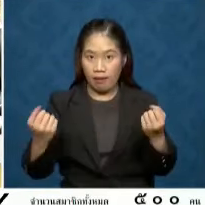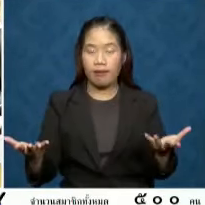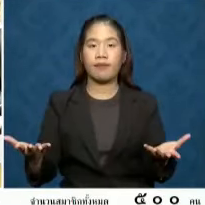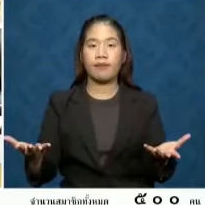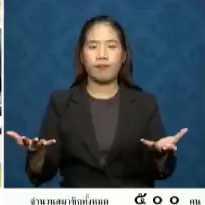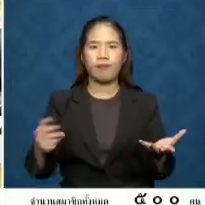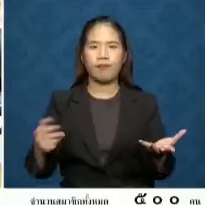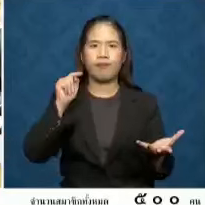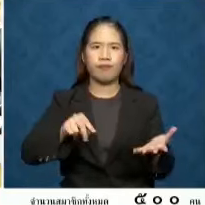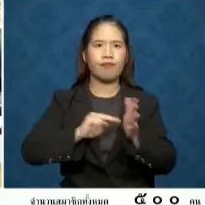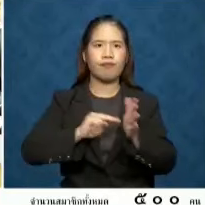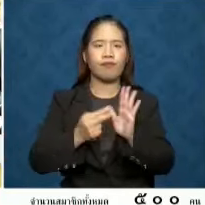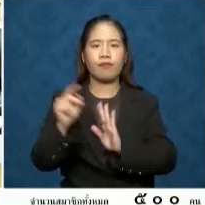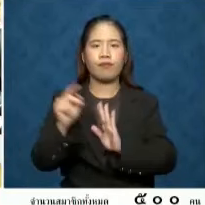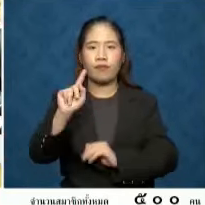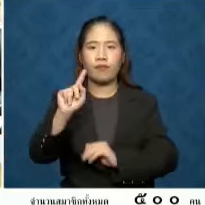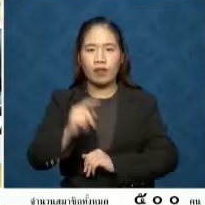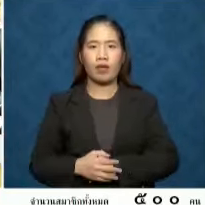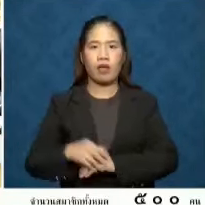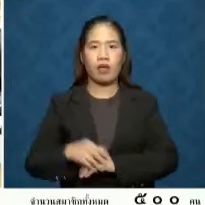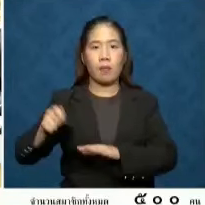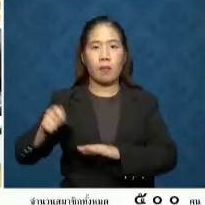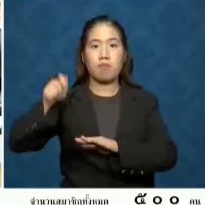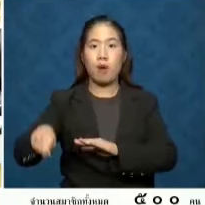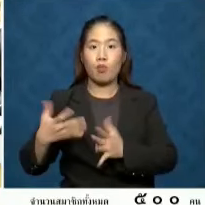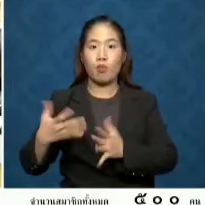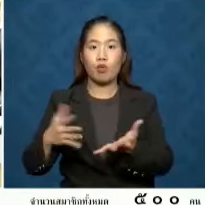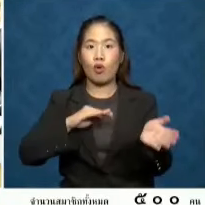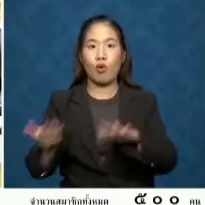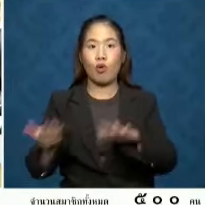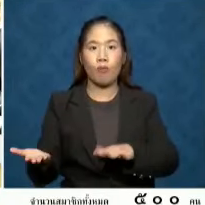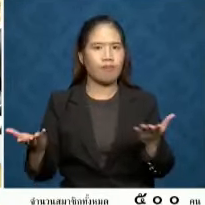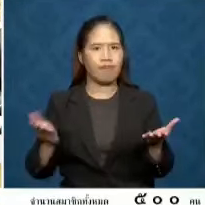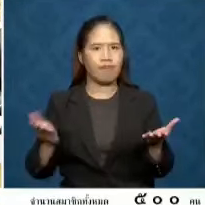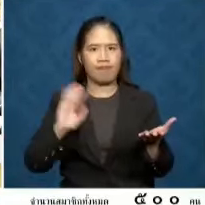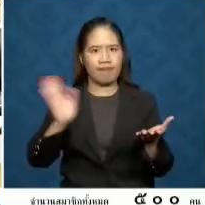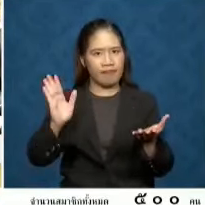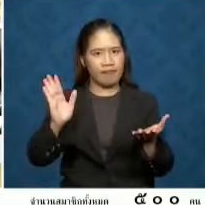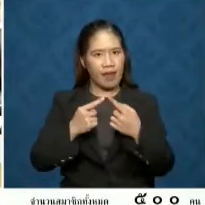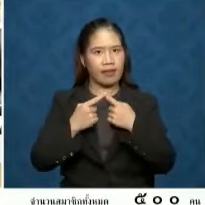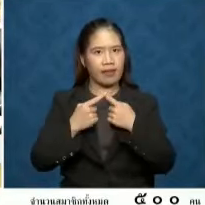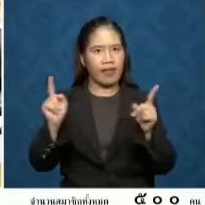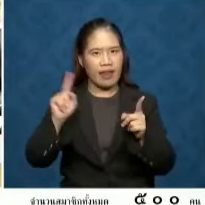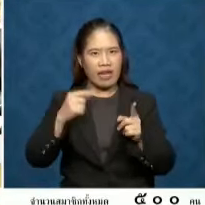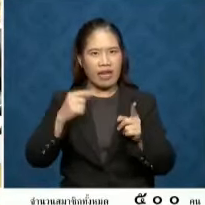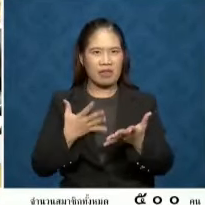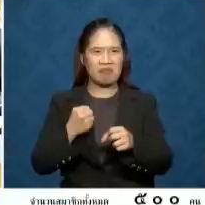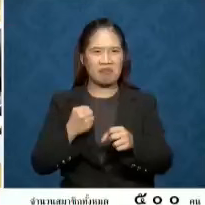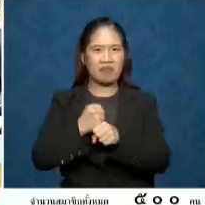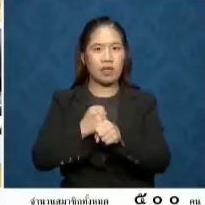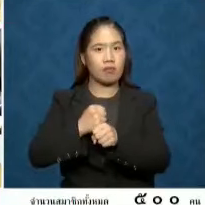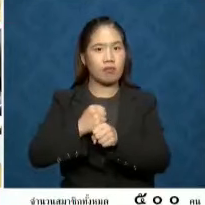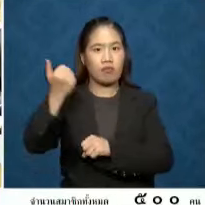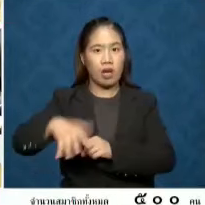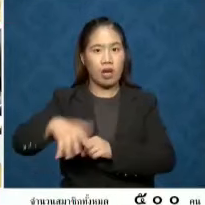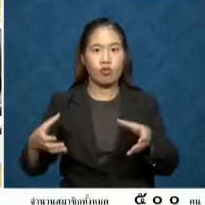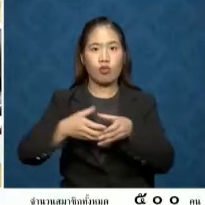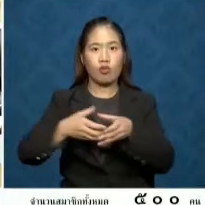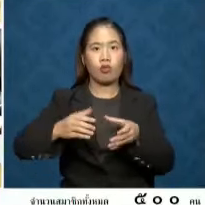ทีนี้มันก็แปลว่าไม่ใช่ล้มประมูลเพราะฝืนข้อตกลงกับสหรัฐไม่ได้ครับท่านรัฐมนตรีแต่มันฝืนไม่ได้ตั้งแต่แรกแล้วแต่กองทัพเรือฝืนม